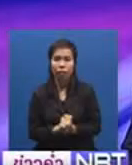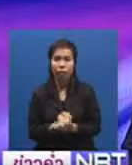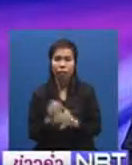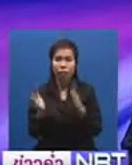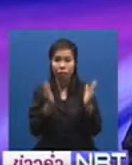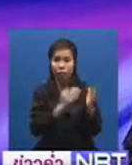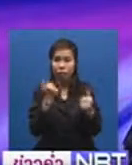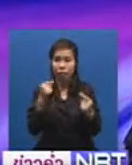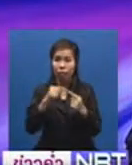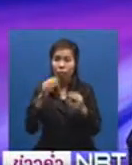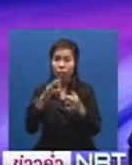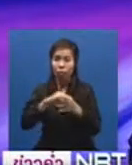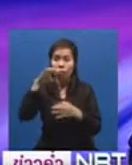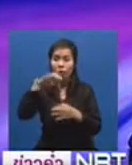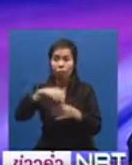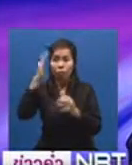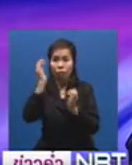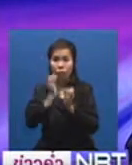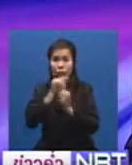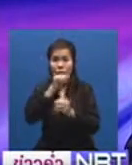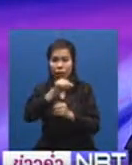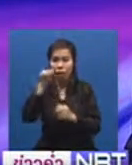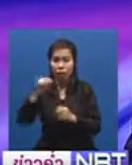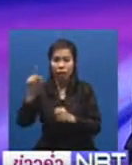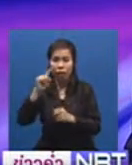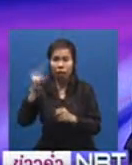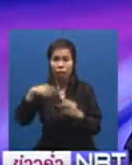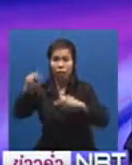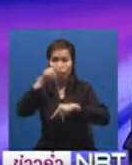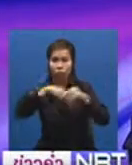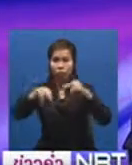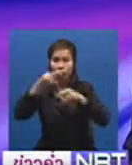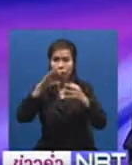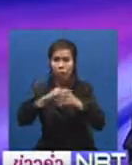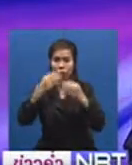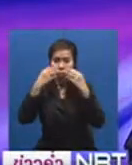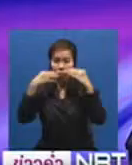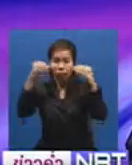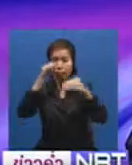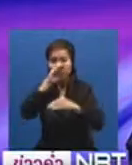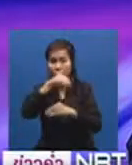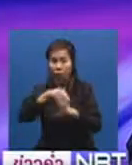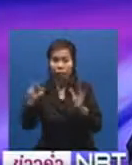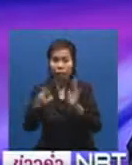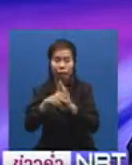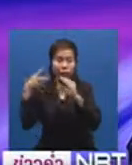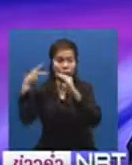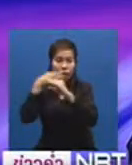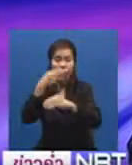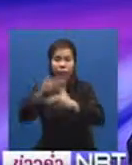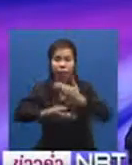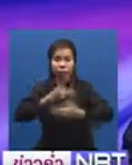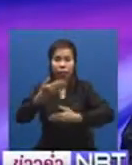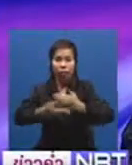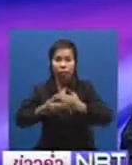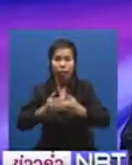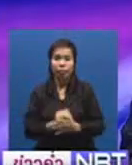รองผู้ชการตำรวจแห่งชาติก็สั่งคุมเข้มสกัดเส้นทางขบวนการค้างาช้างจากแอฟริกาเข้าไทยตามสนธิสัญญา